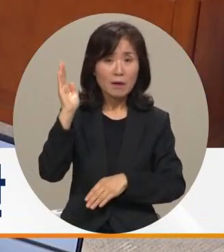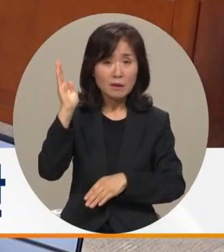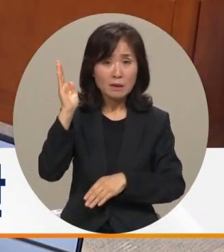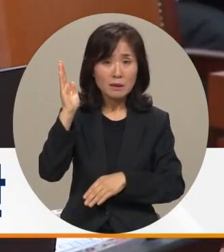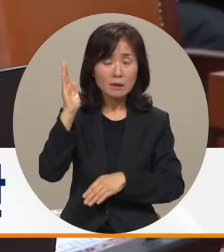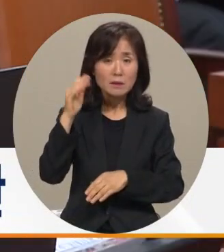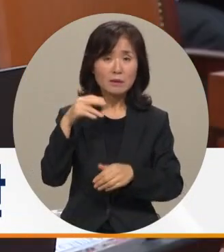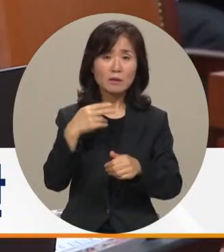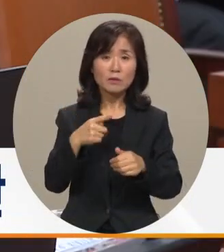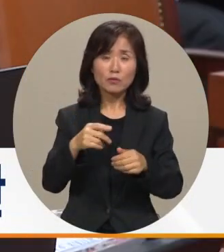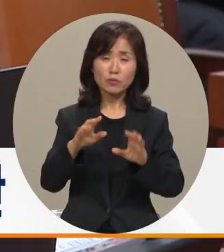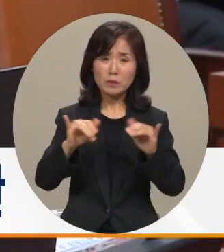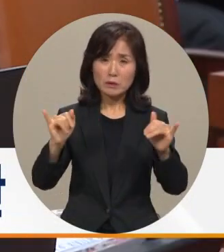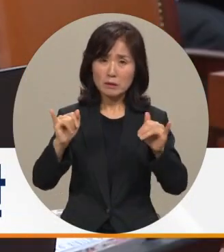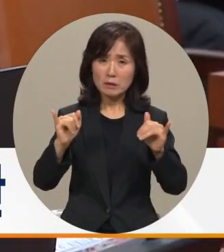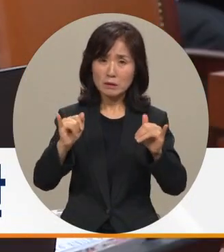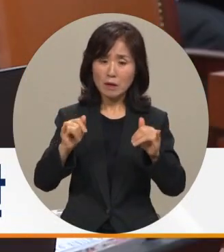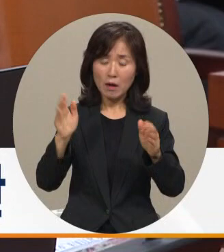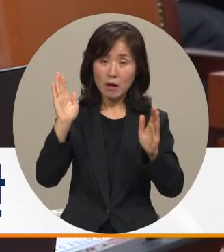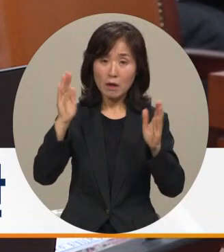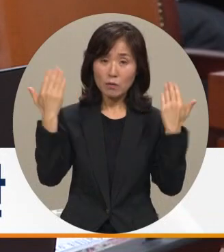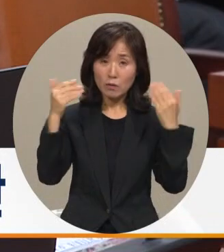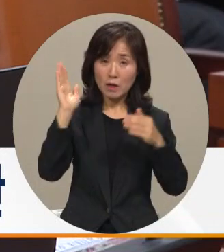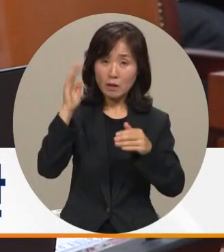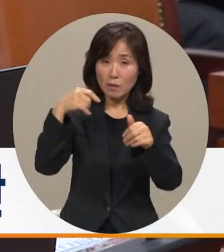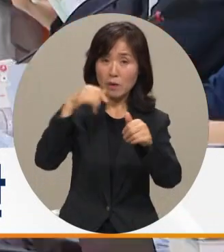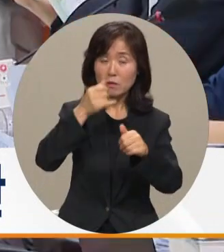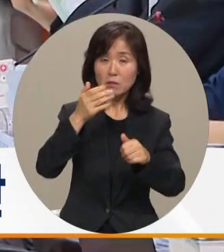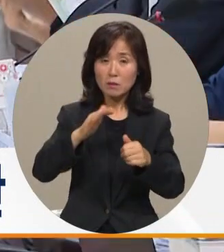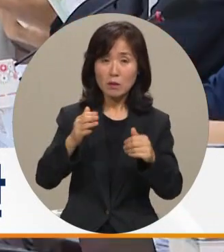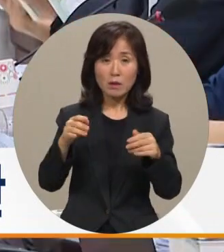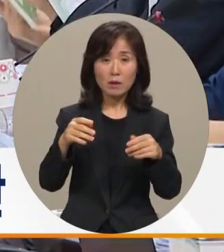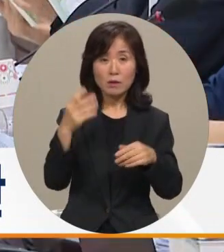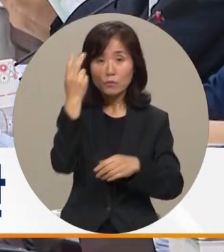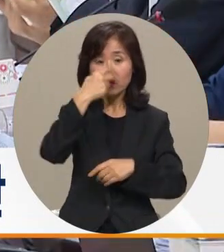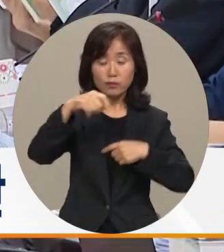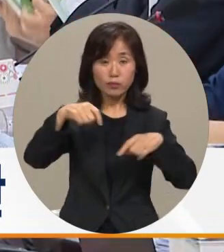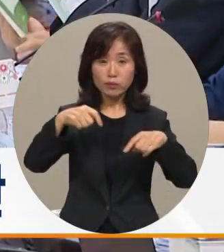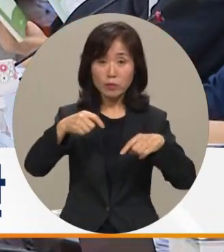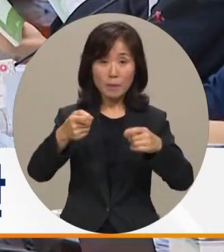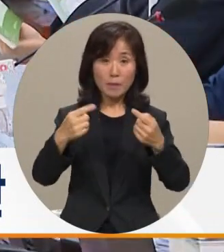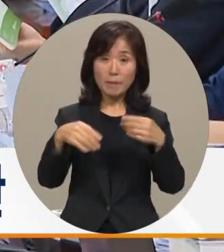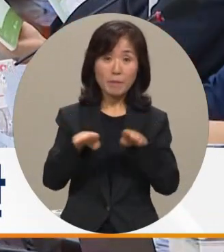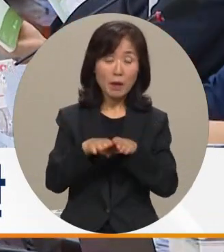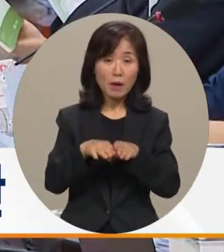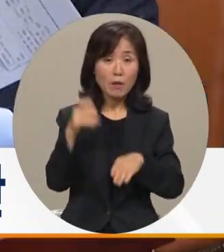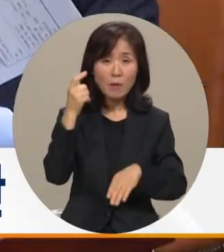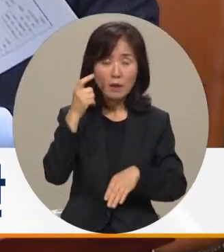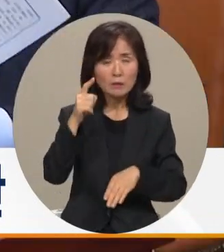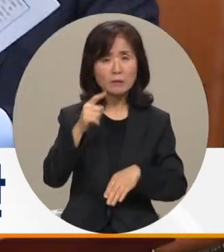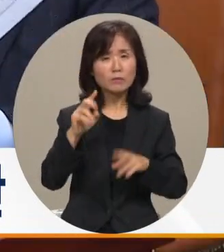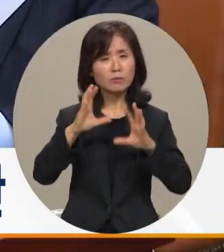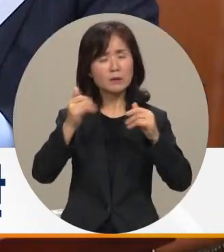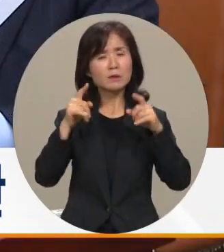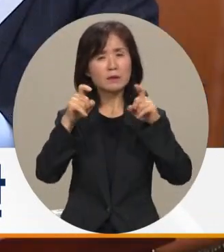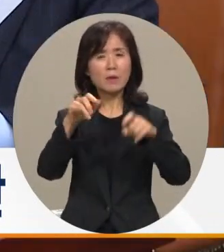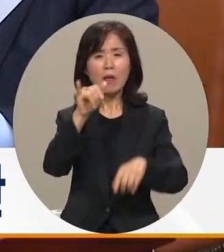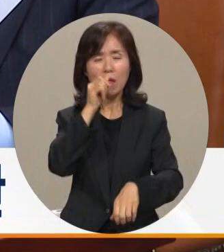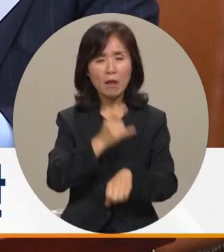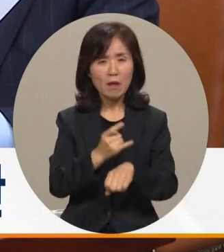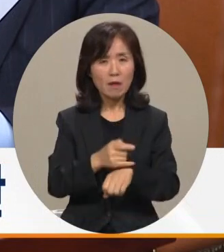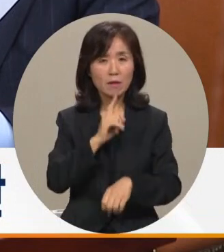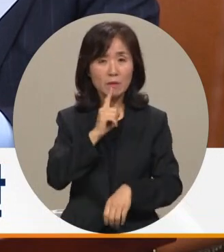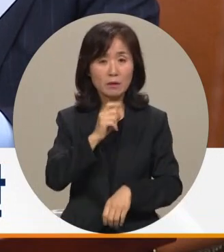것이라고 비판했고 더불어민주당 백승아 의원도 한경대는 왜 아픈 사람에게 수업을 시키며 교수